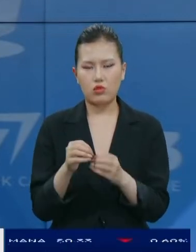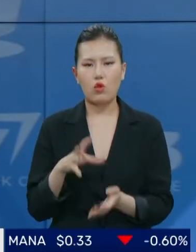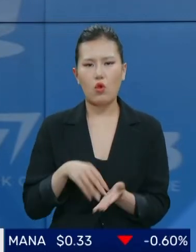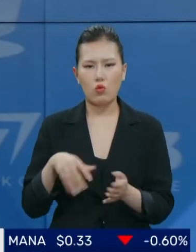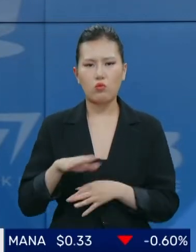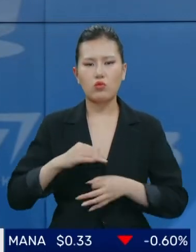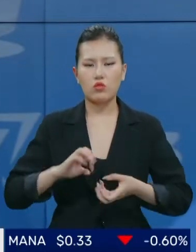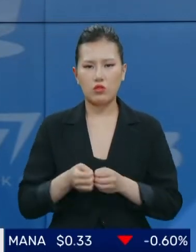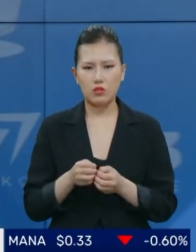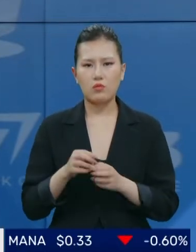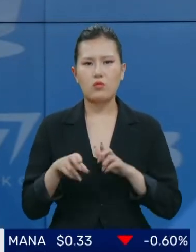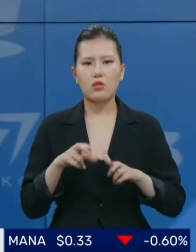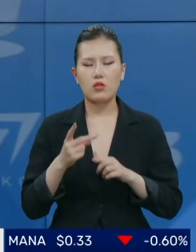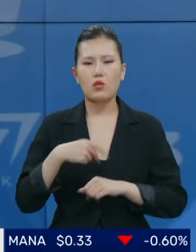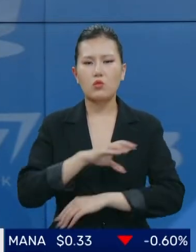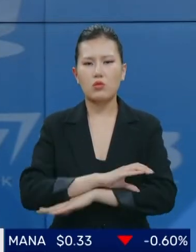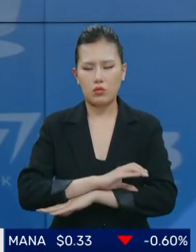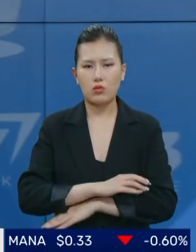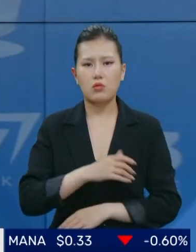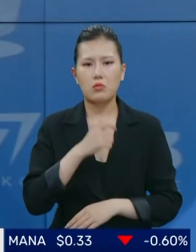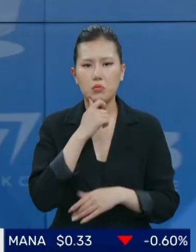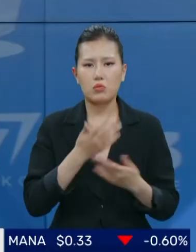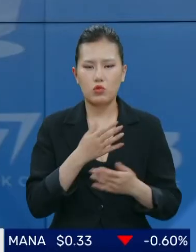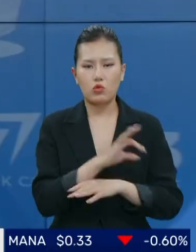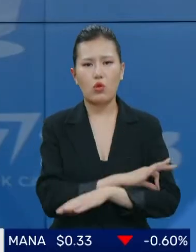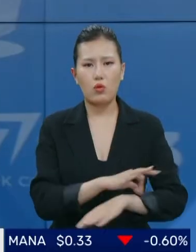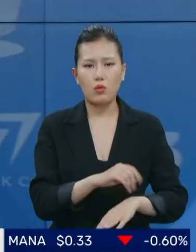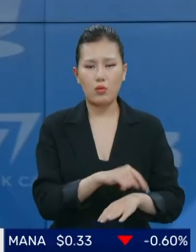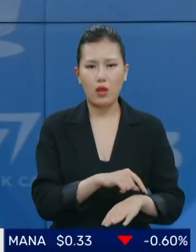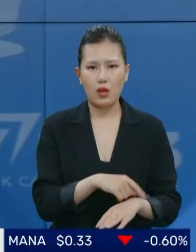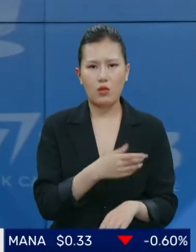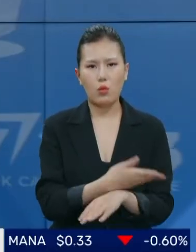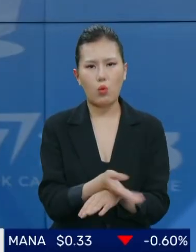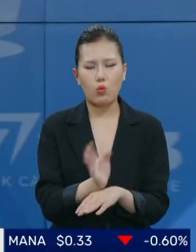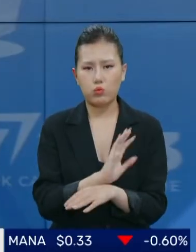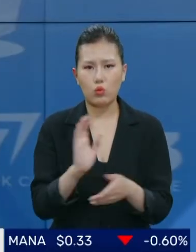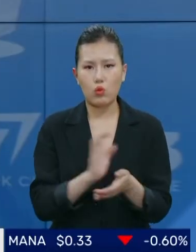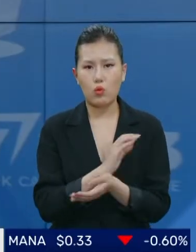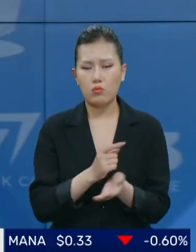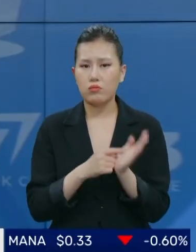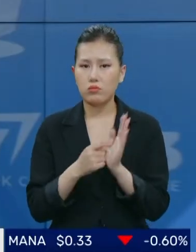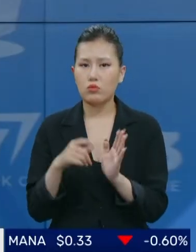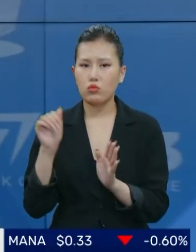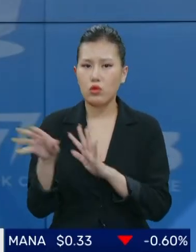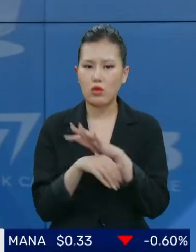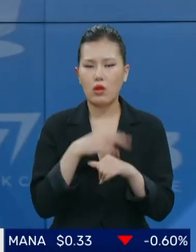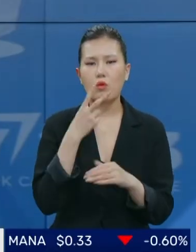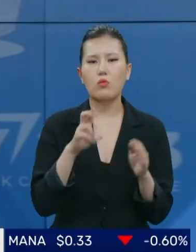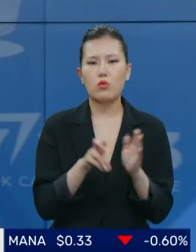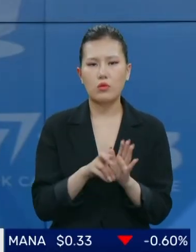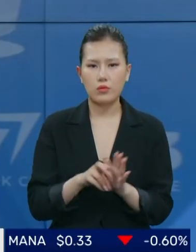биелэлээ олбол цагаалдалгүй бизнес санаагаа тохирсон хөрөнгө оруулагчтай түргэн хугацаанд танилцуулах хөрөнгө татах боломж бүрдэн гэсэн үг юм а.